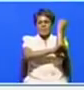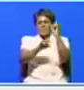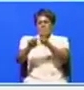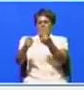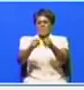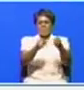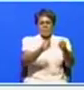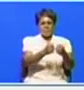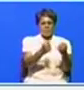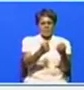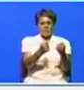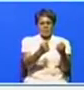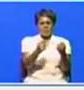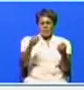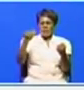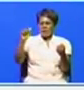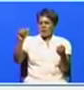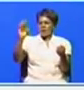inaharibika. Afghanistan